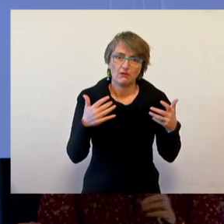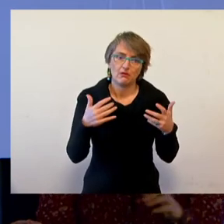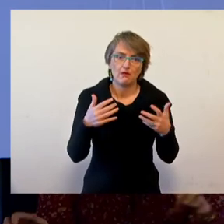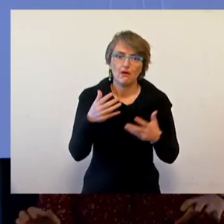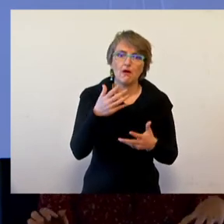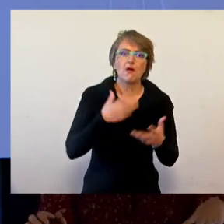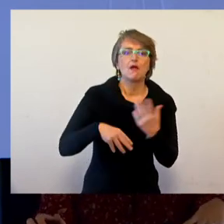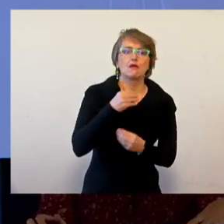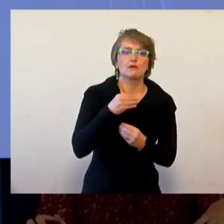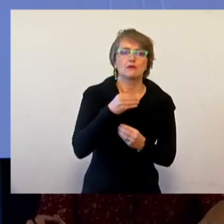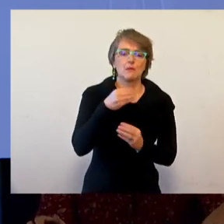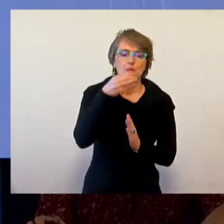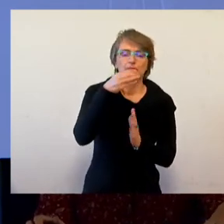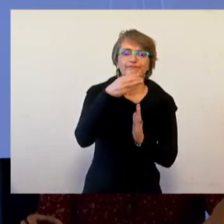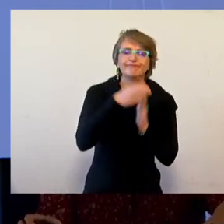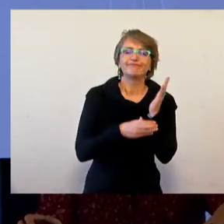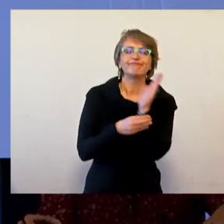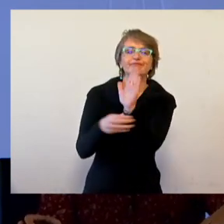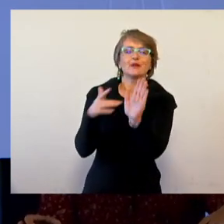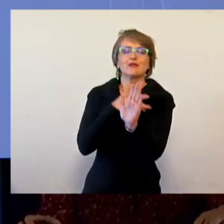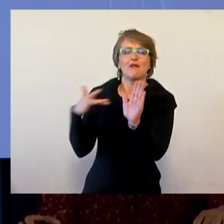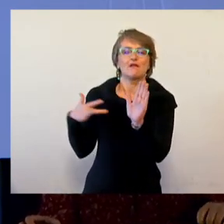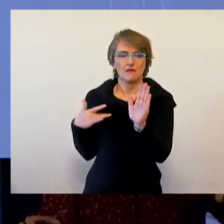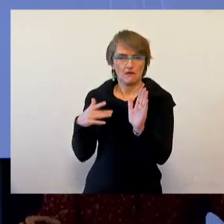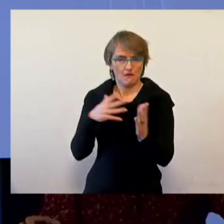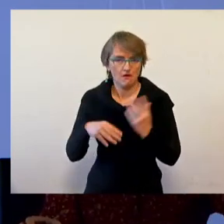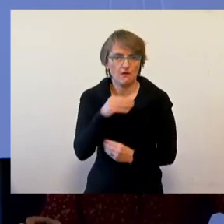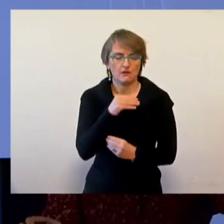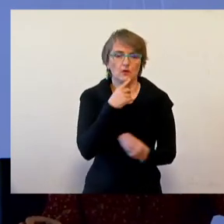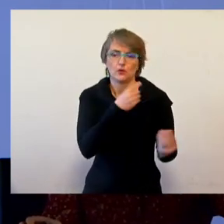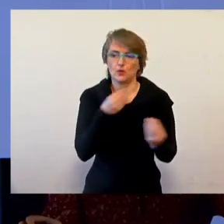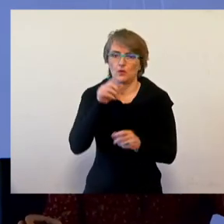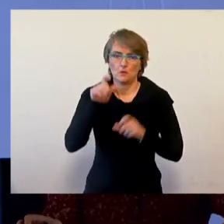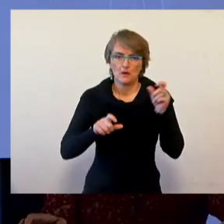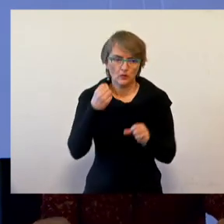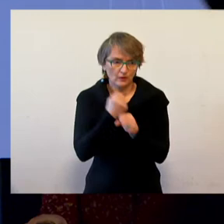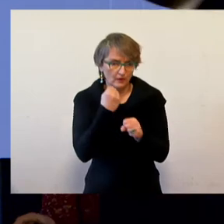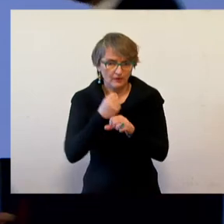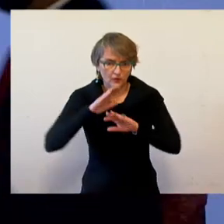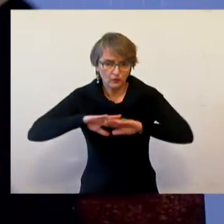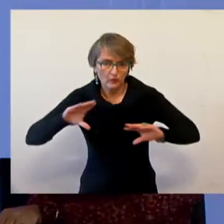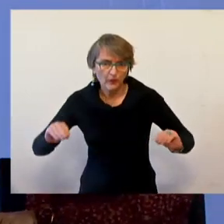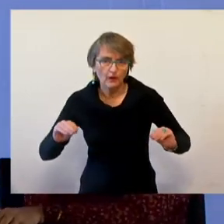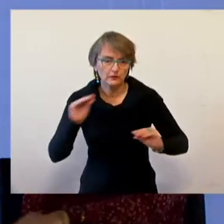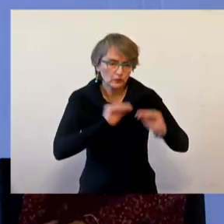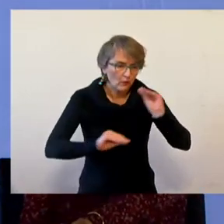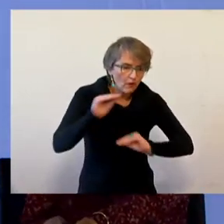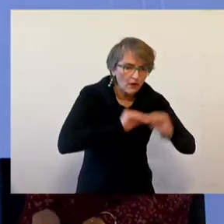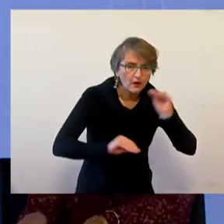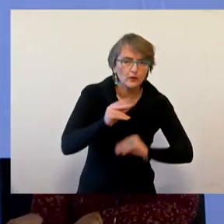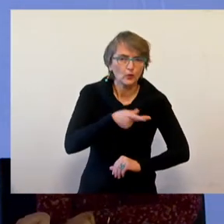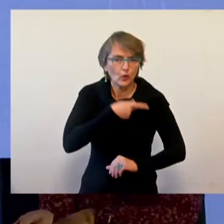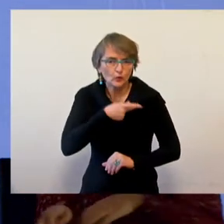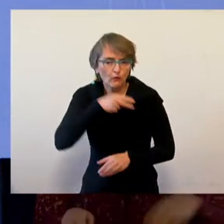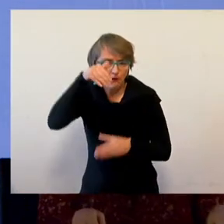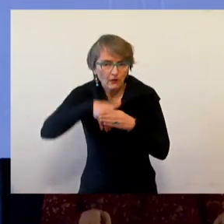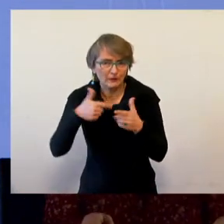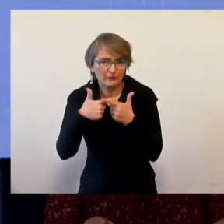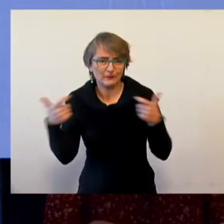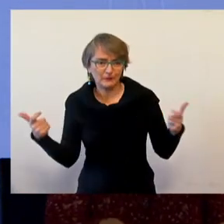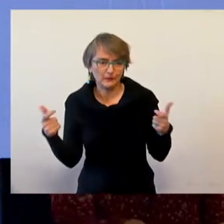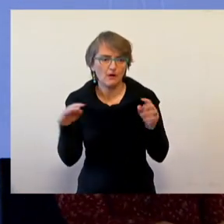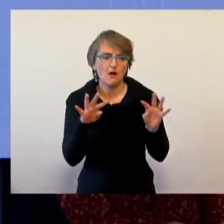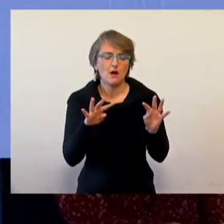sur le pass sanitaire et ça crée des tensions pour les personnels, les internes, les personnels qui rendent compte. Tension aussi parce